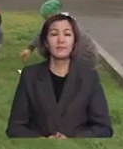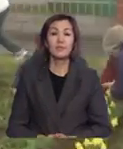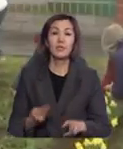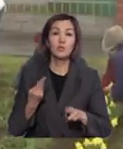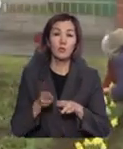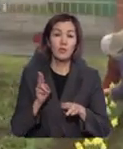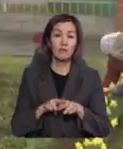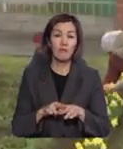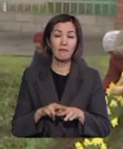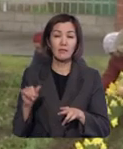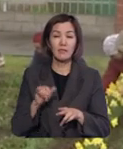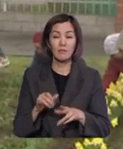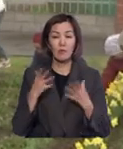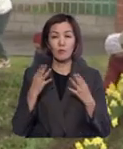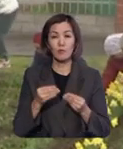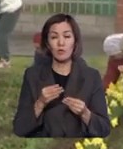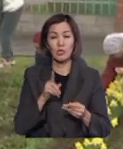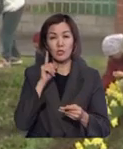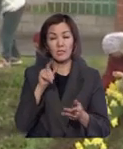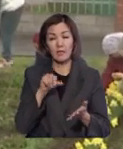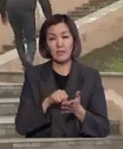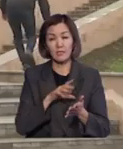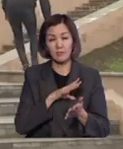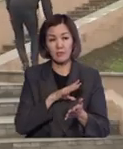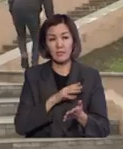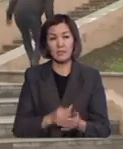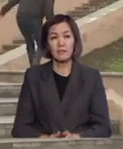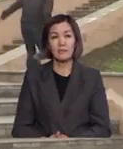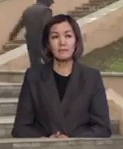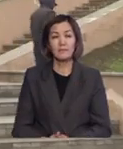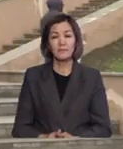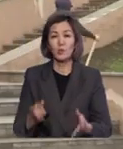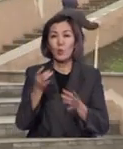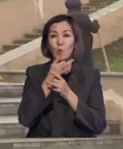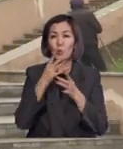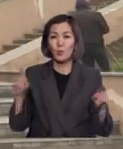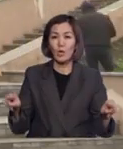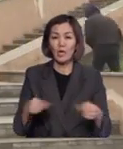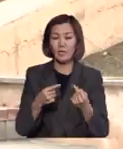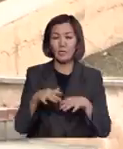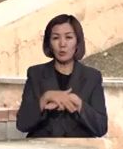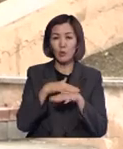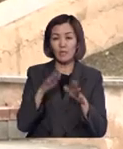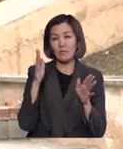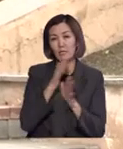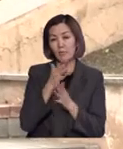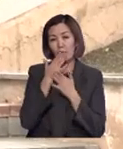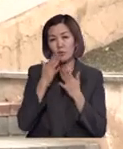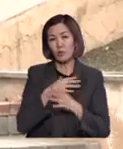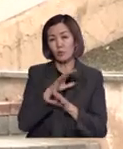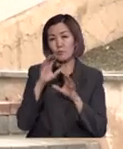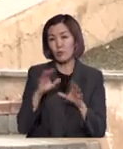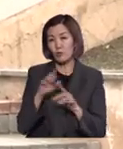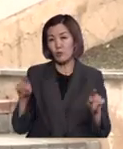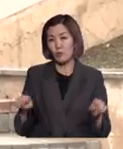Сондықтан сенбілікке келіп жастарымыз жұмыс жасап жатыр. Экологиялық мәдениетті қалыптастыру мен халықтың табиғатқа деген сүйіспеншілігін